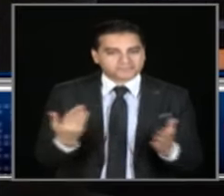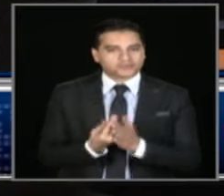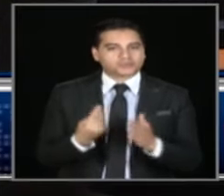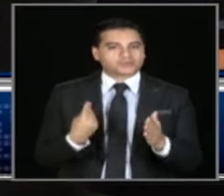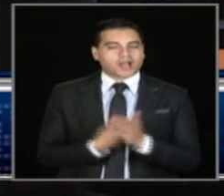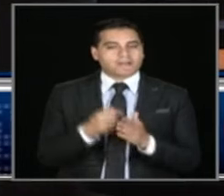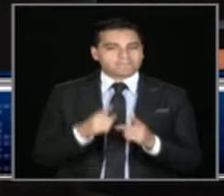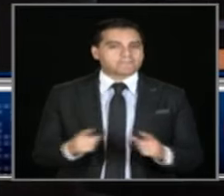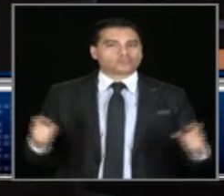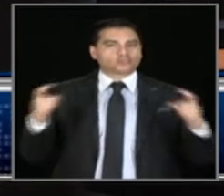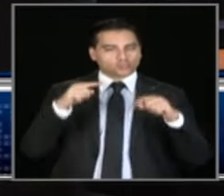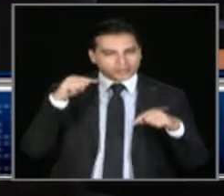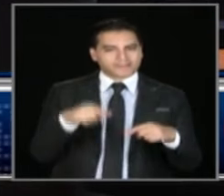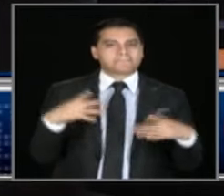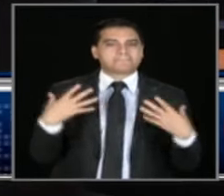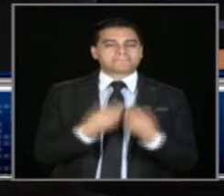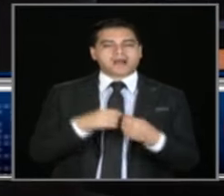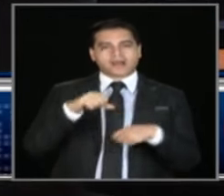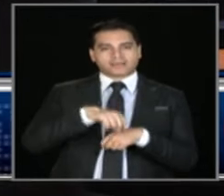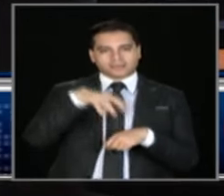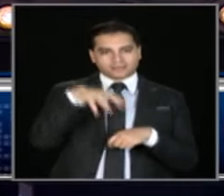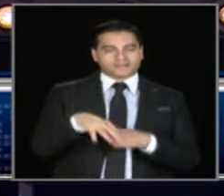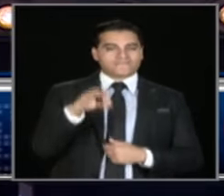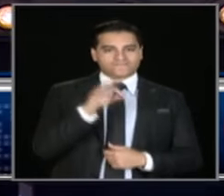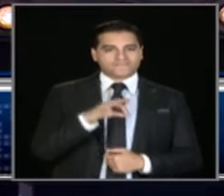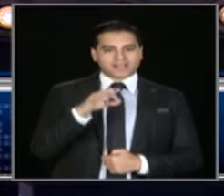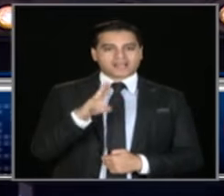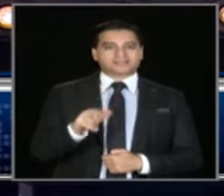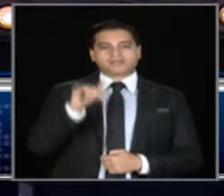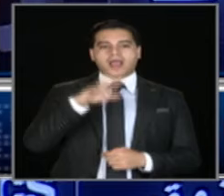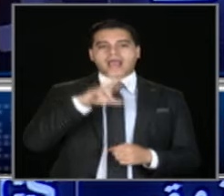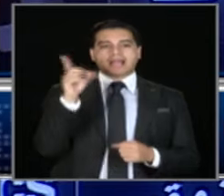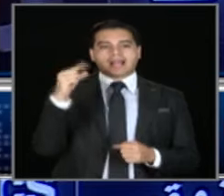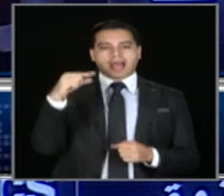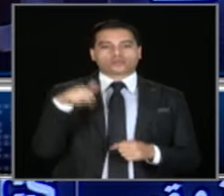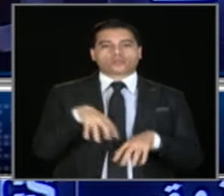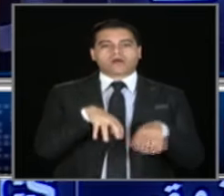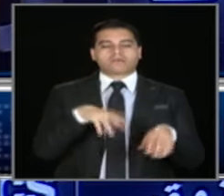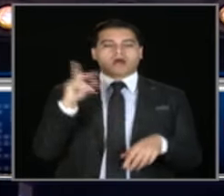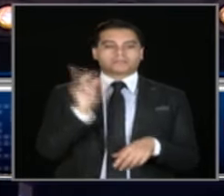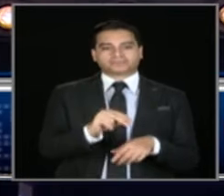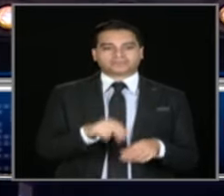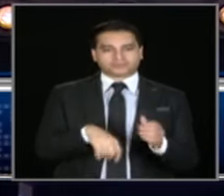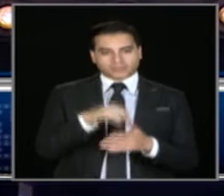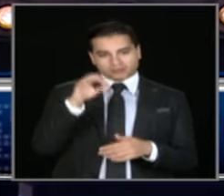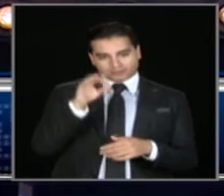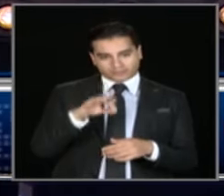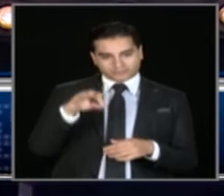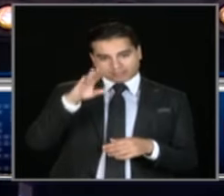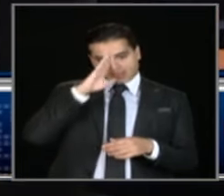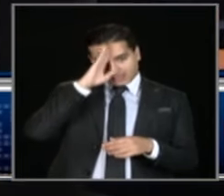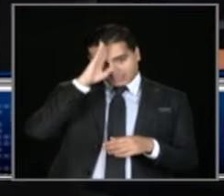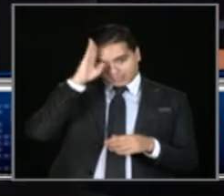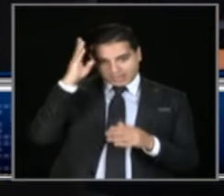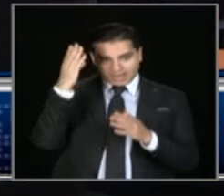والبطولة دي كانت في تايلاند وكسبتها إيران. العراق. عمر الأباني